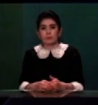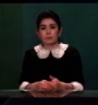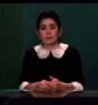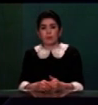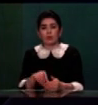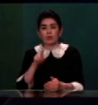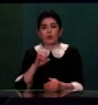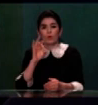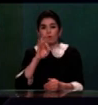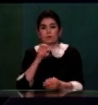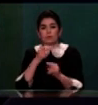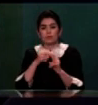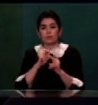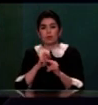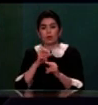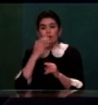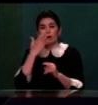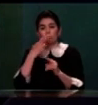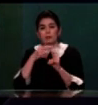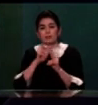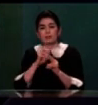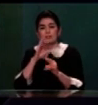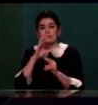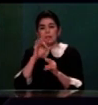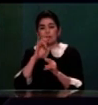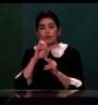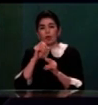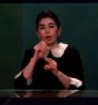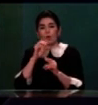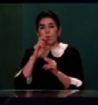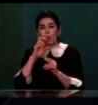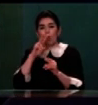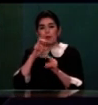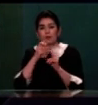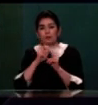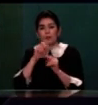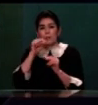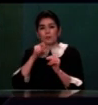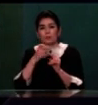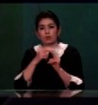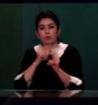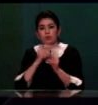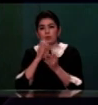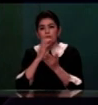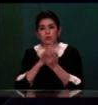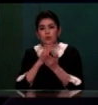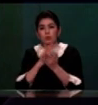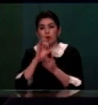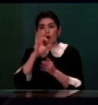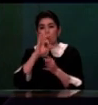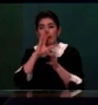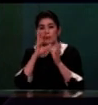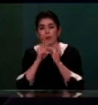Va quyida chiqqan oynamizni, ya'ni servis bo'limi, oynaning past tarafida servis bo'limidan